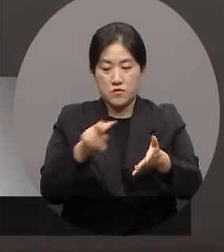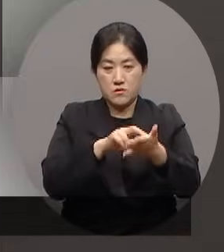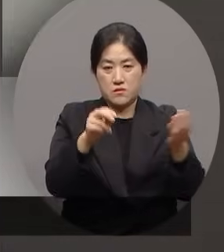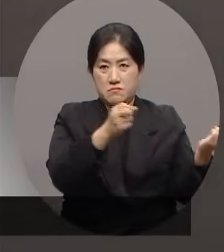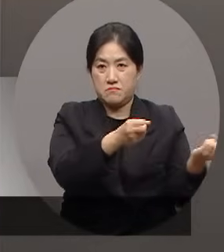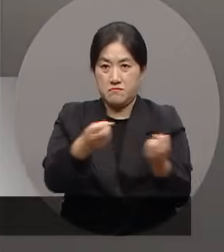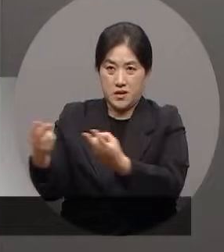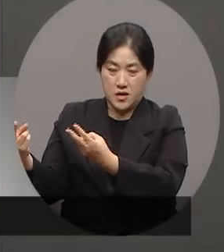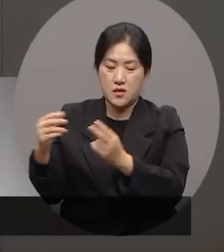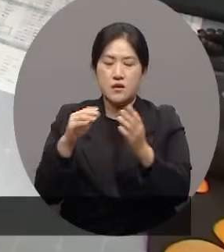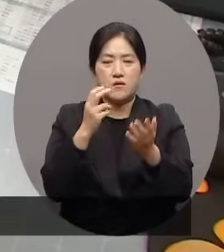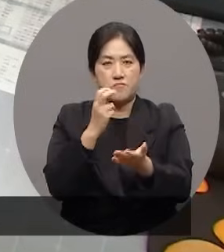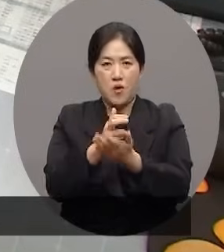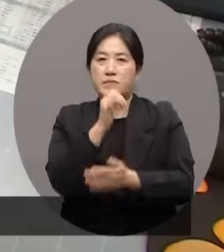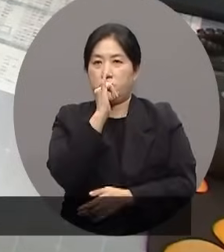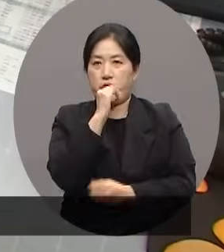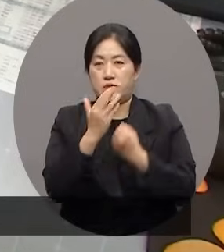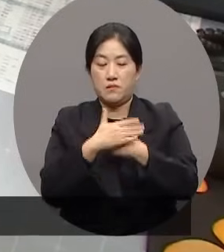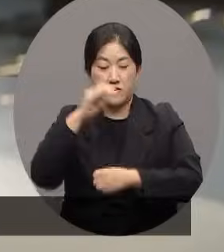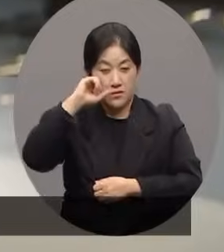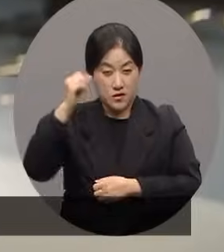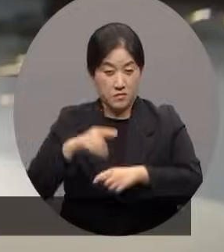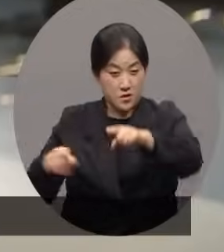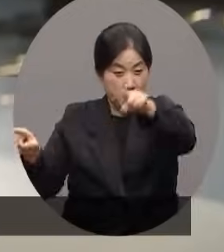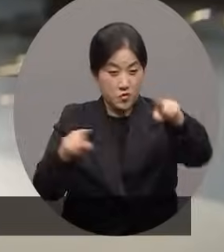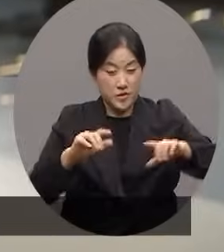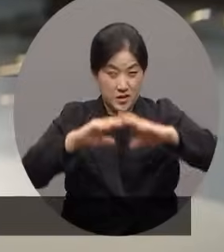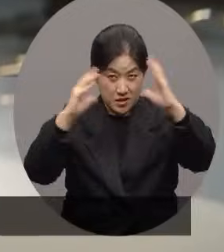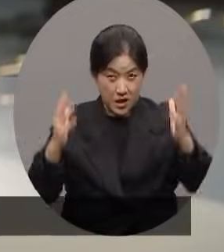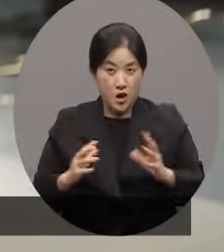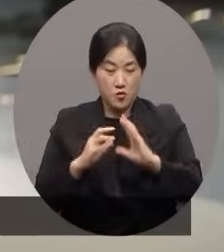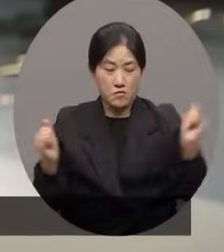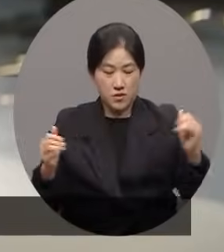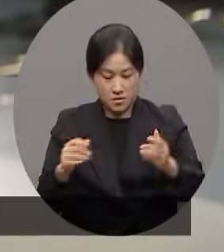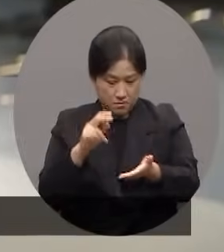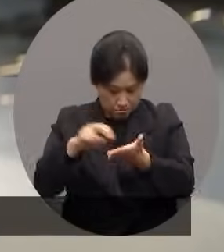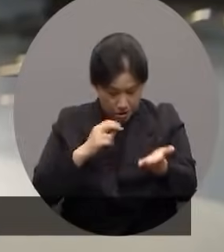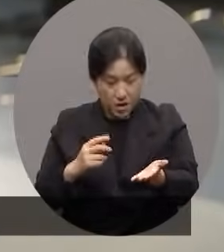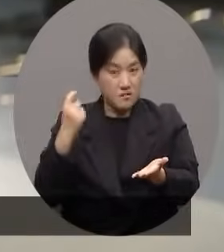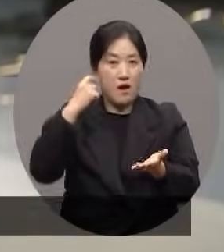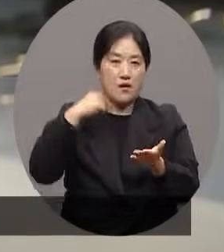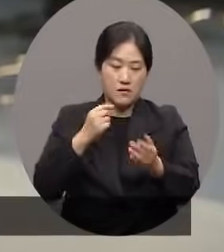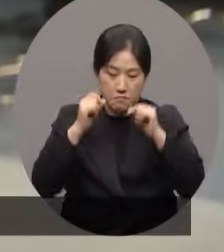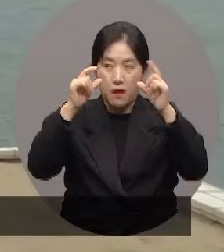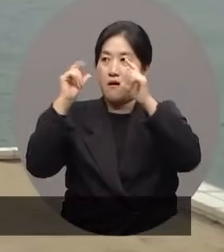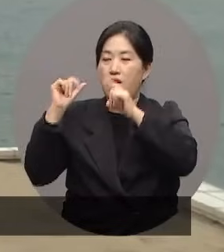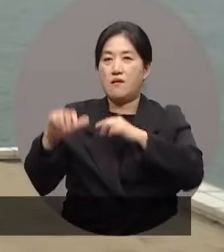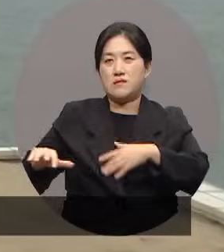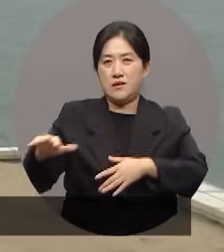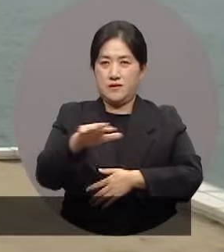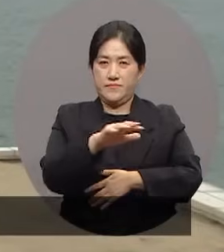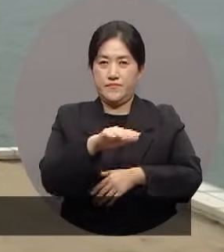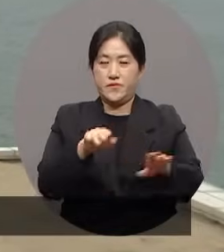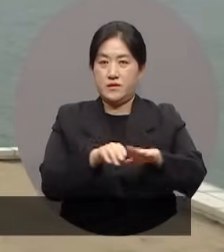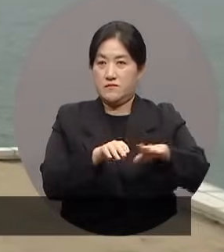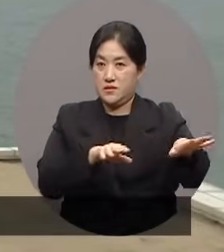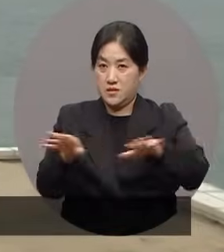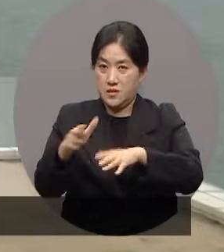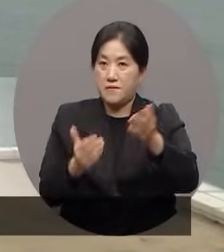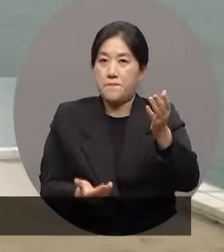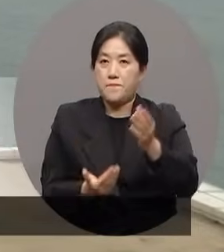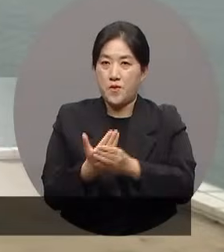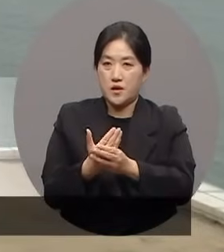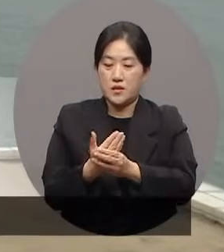문자가 발송되는 규정에 따라 새벽 시간 전 국민이 재난 문자를 받고 잠을 설치기도 했습니다. 이번 지진의